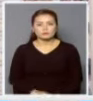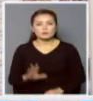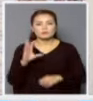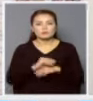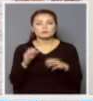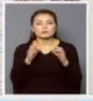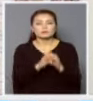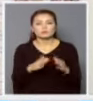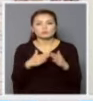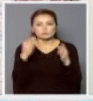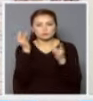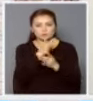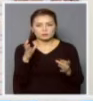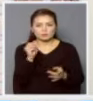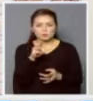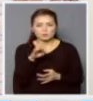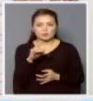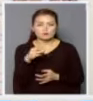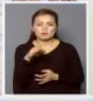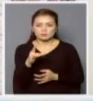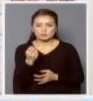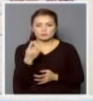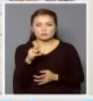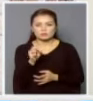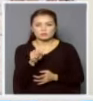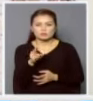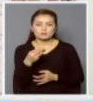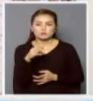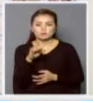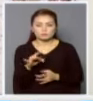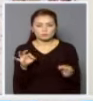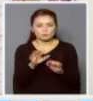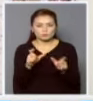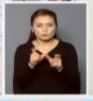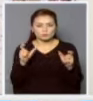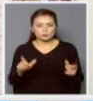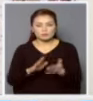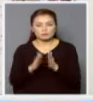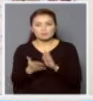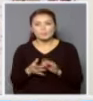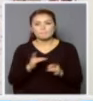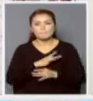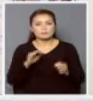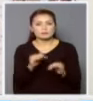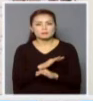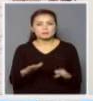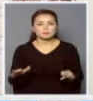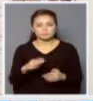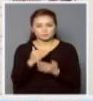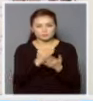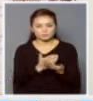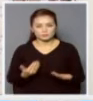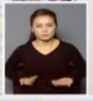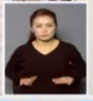Творческие коллективы Дома культуры села Томарлы и Каиршахтинской детской музыкальной школы организовали праздничную концертную программу